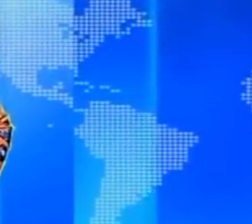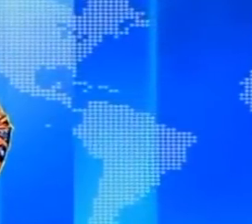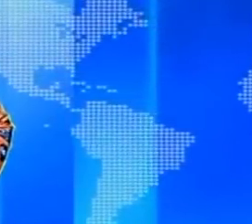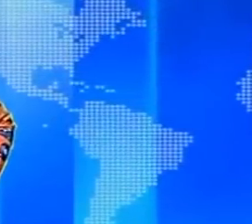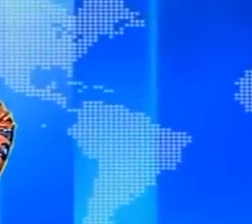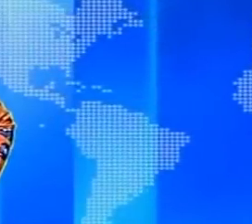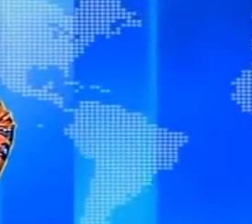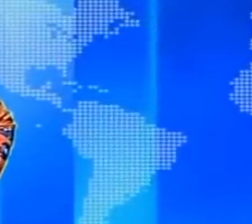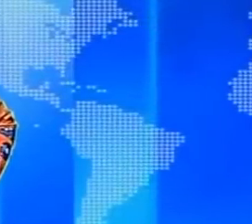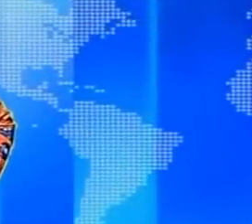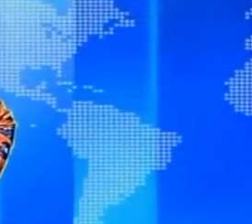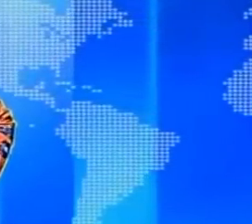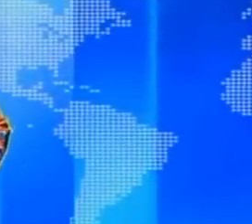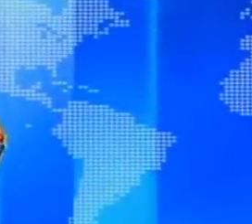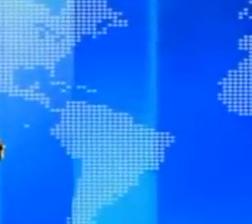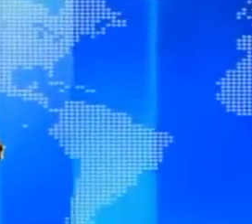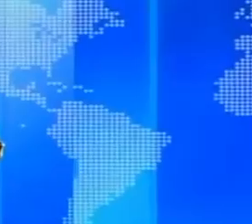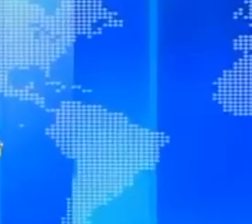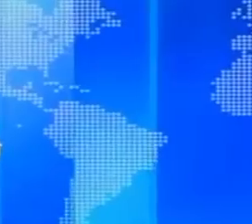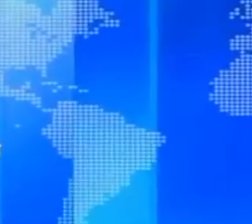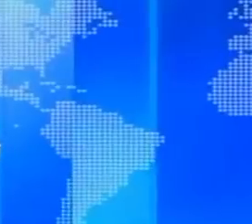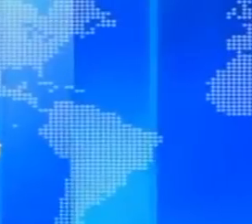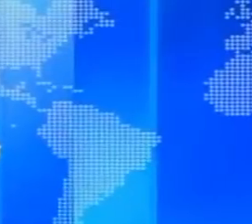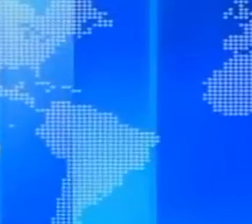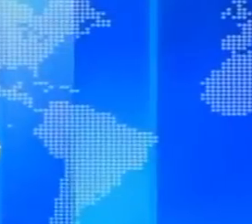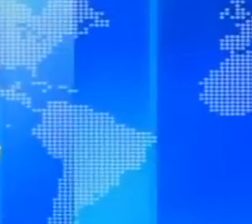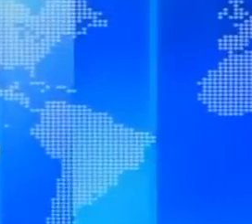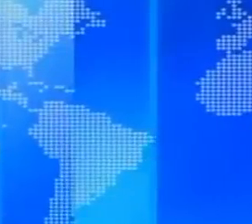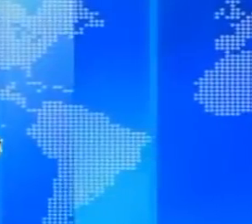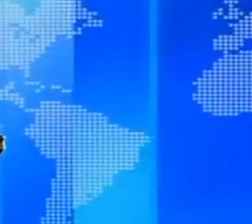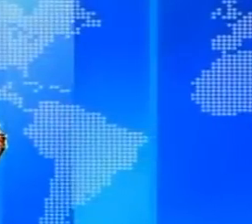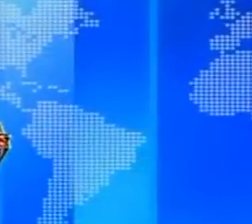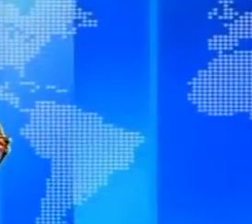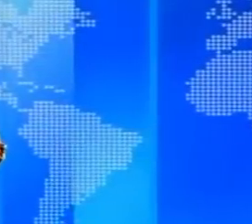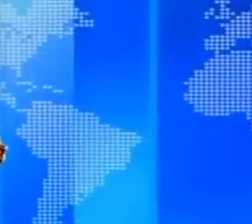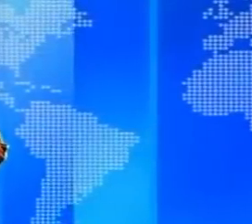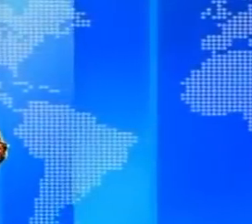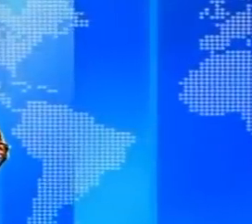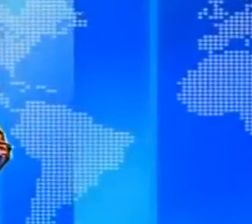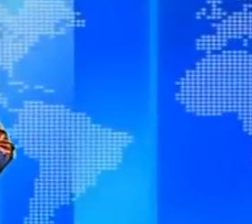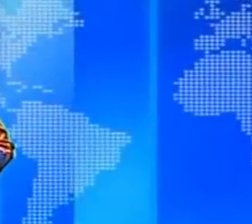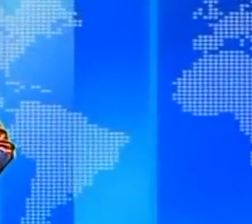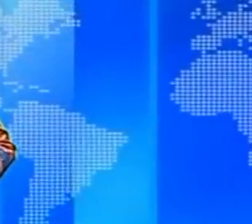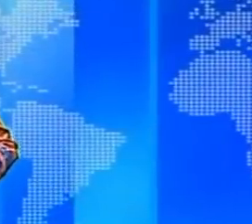de semaine à toutes et à tous. Et très bon suite de programme sur la chaîne nationale. Au revoir et à demain.